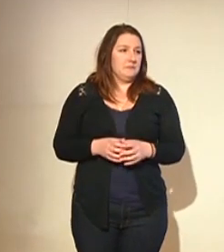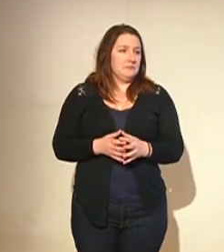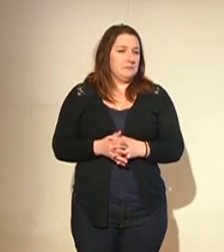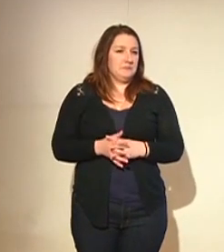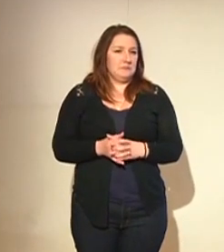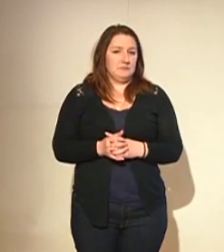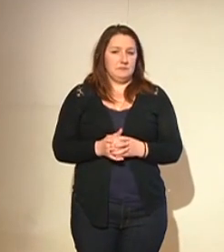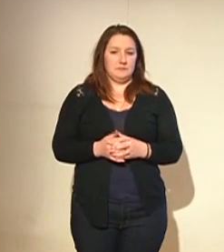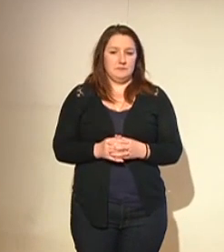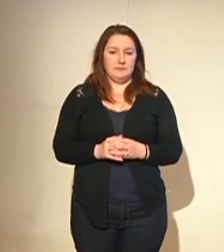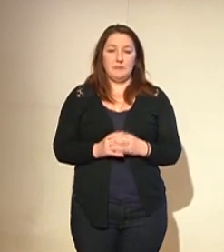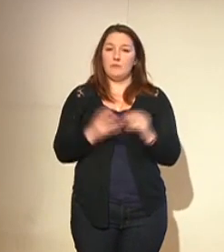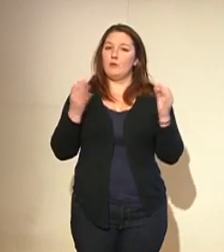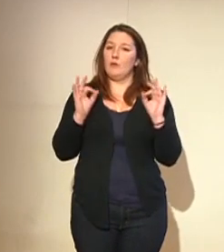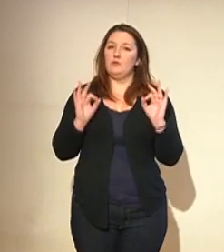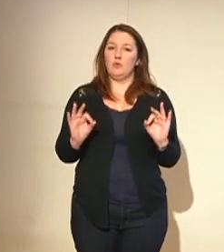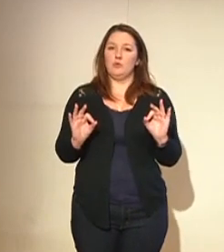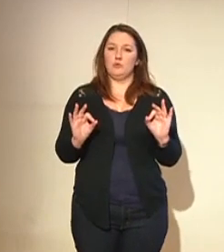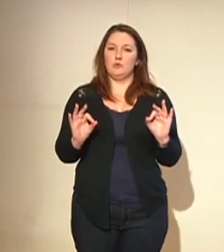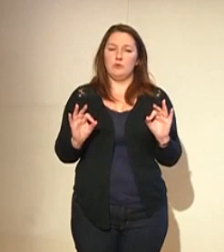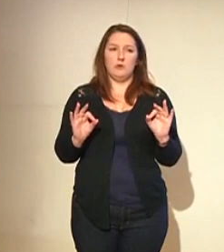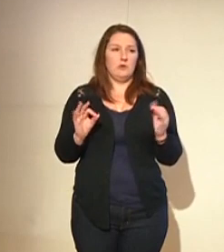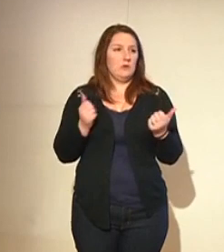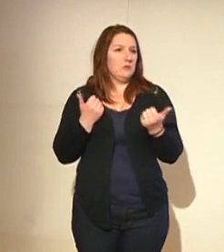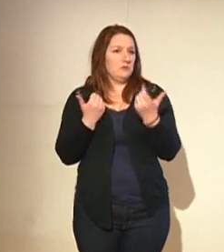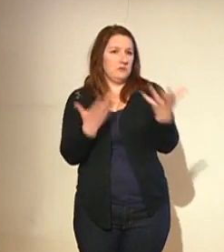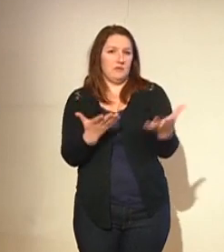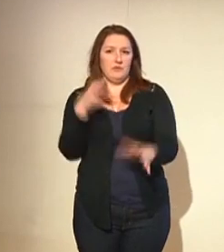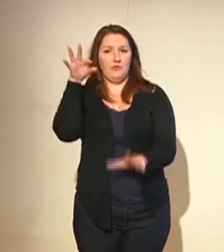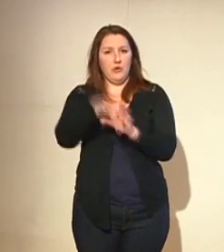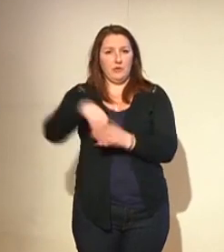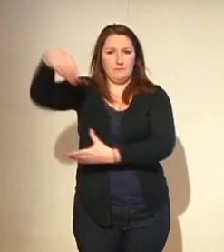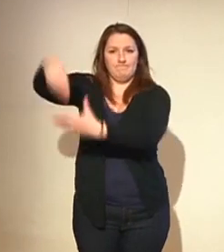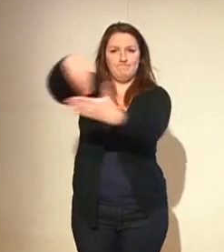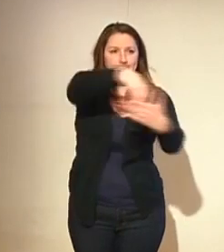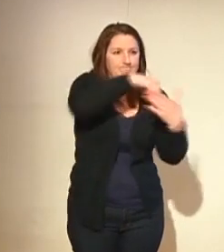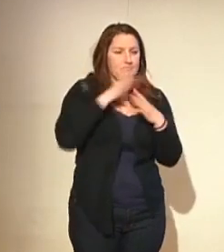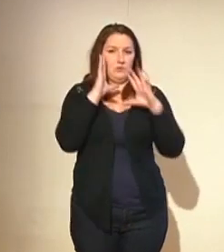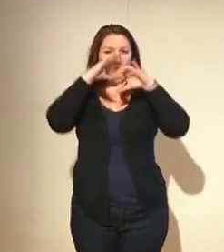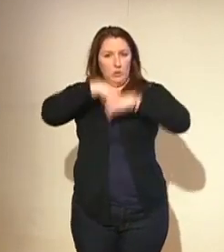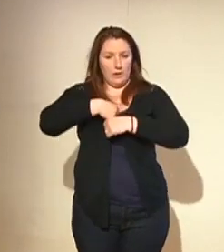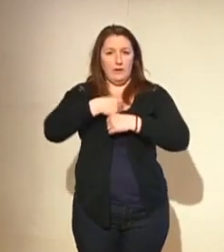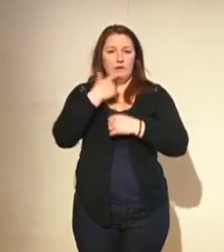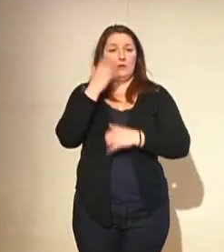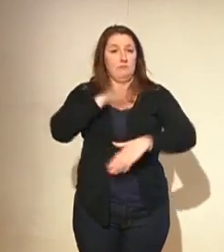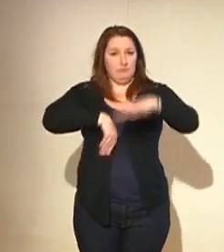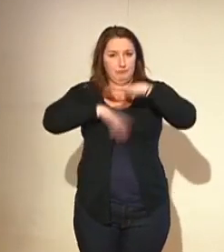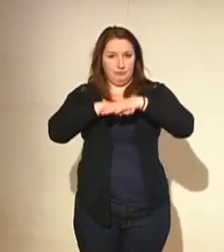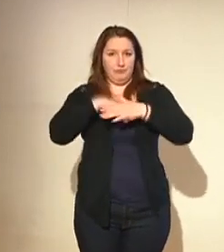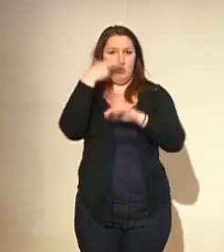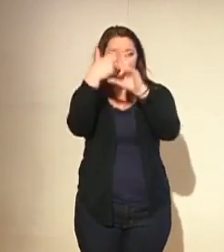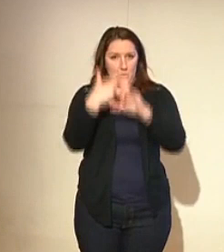candidats et donc je vous invite à voter par bulletin secret en marquant au plus